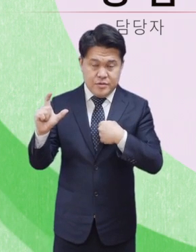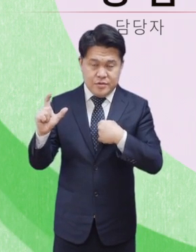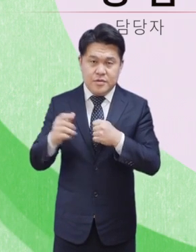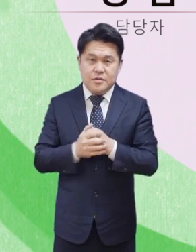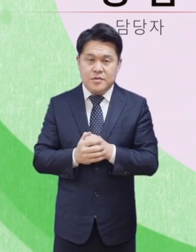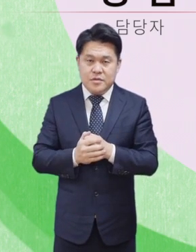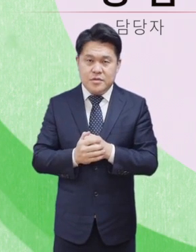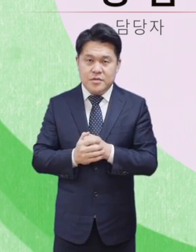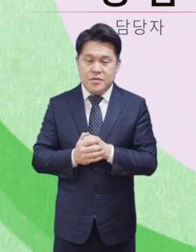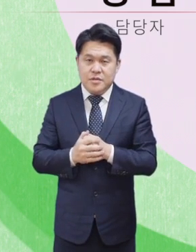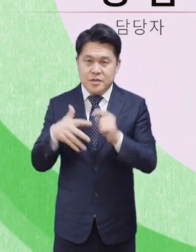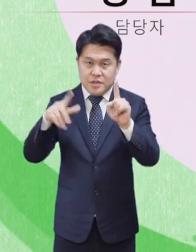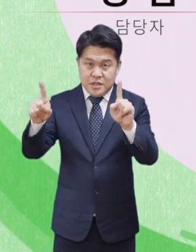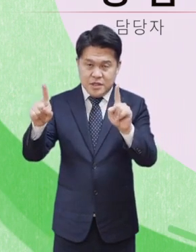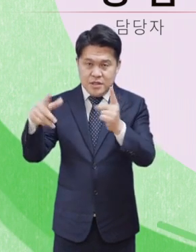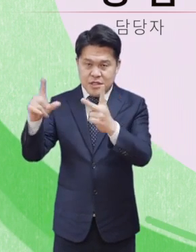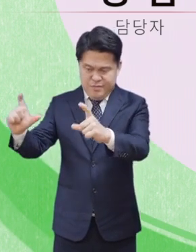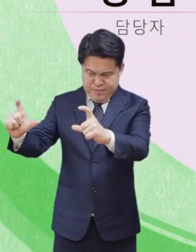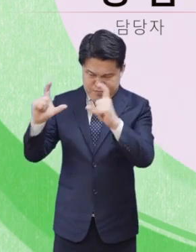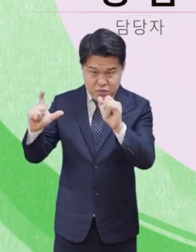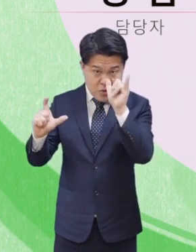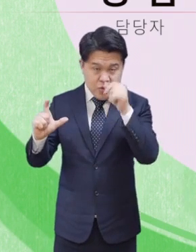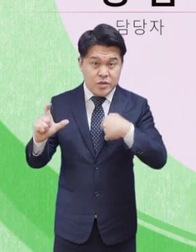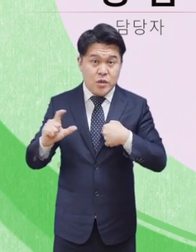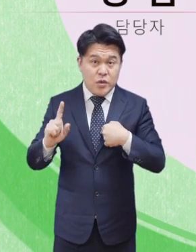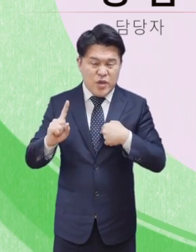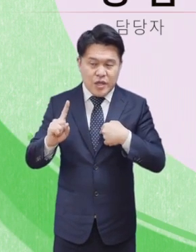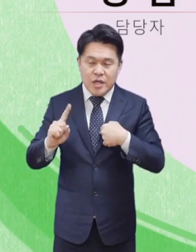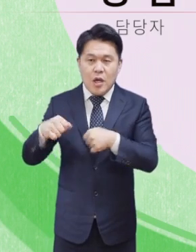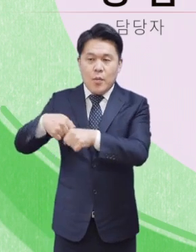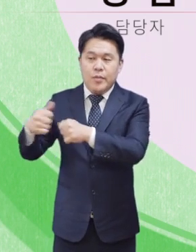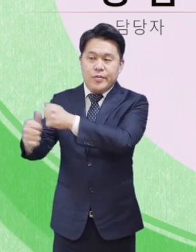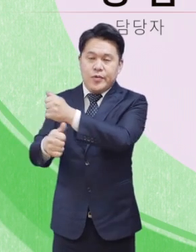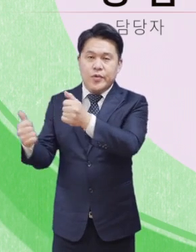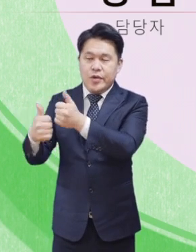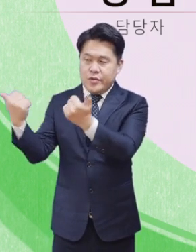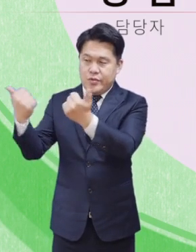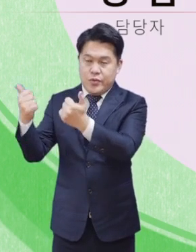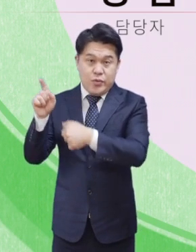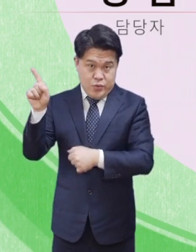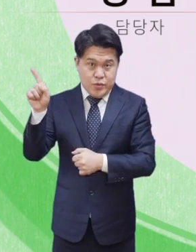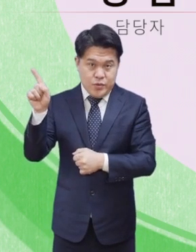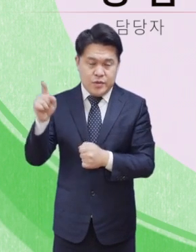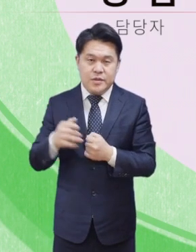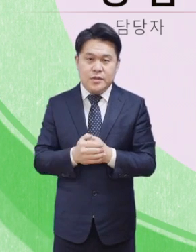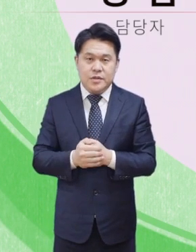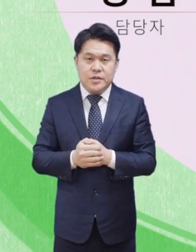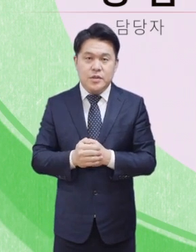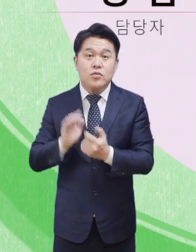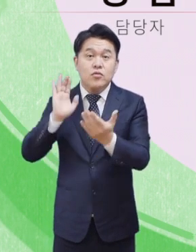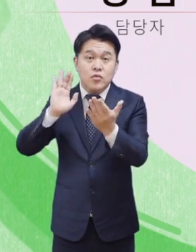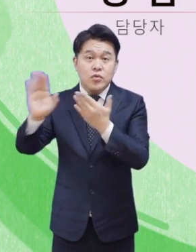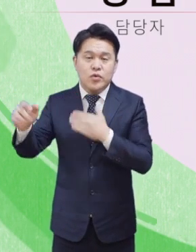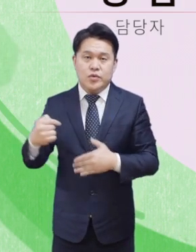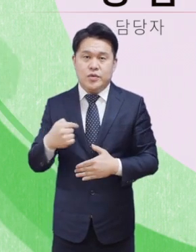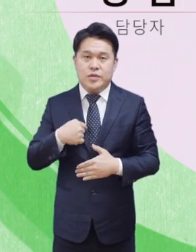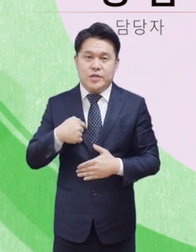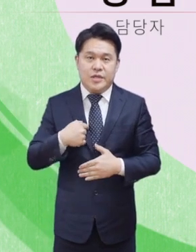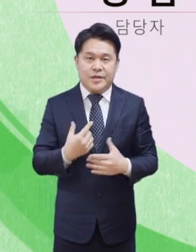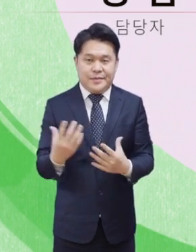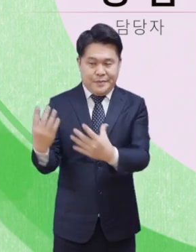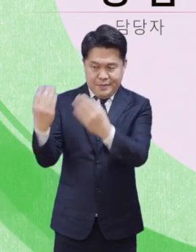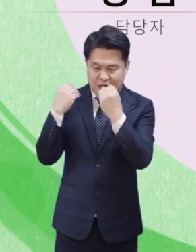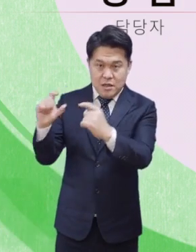됩니다. 이러한 경고를 2차례 받게 되면 징계위원회에서 회의를 실시합니다.